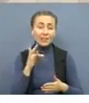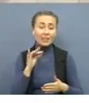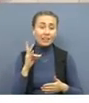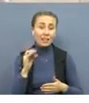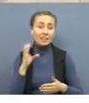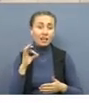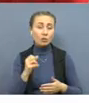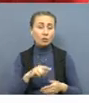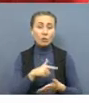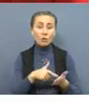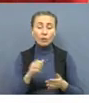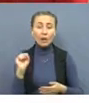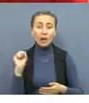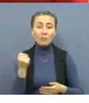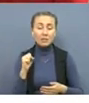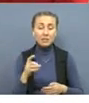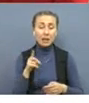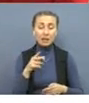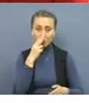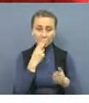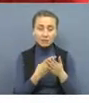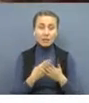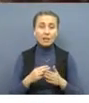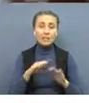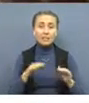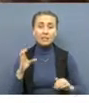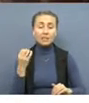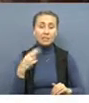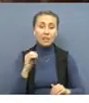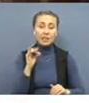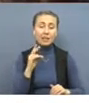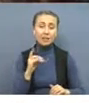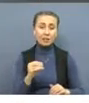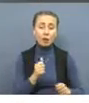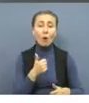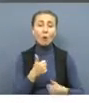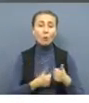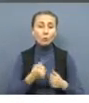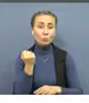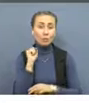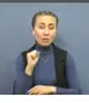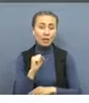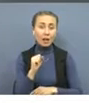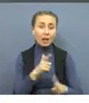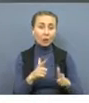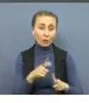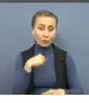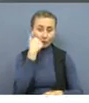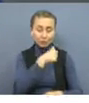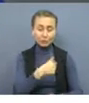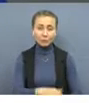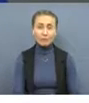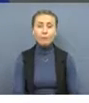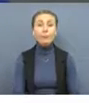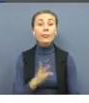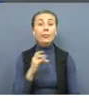города Атбасар. Она представляла детский сад «Яркижан». К конкурсу победительница готовилась год. На республиканский конкурс мы